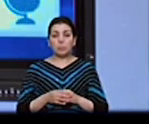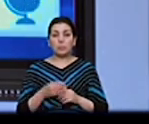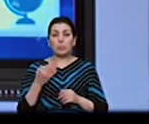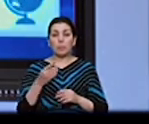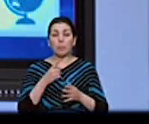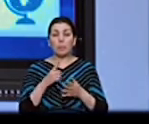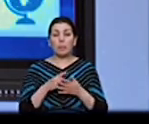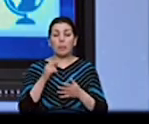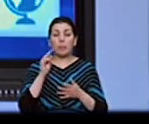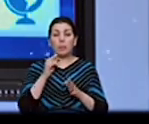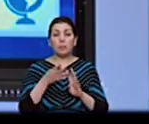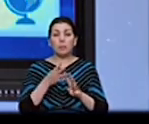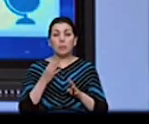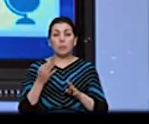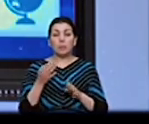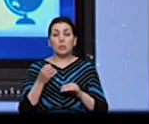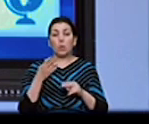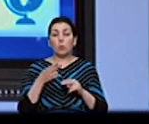Navbatdagisi